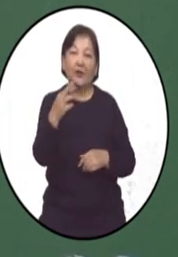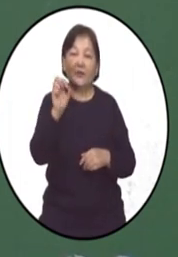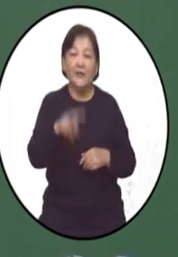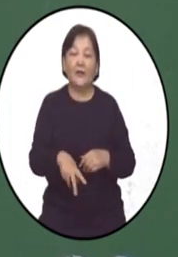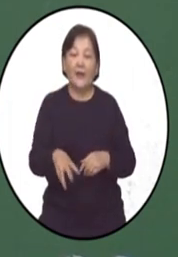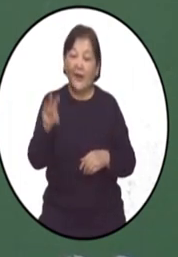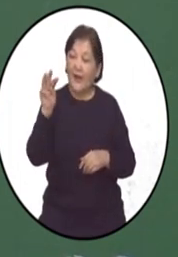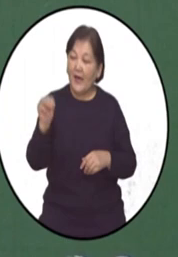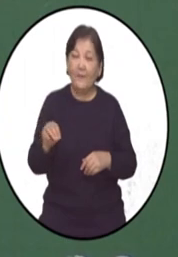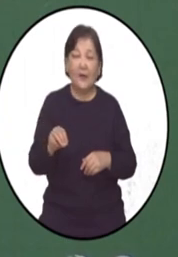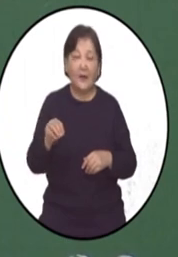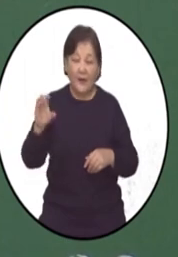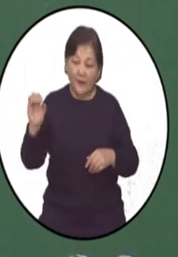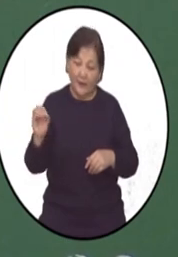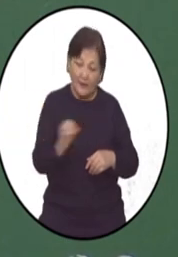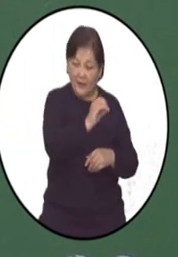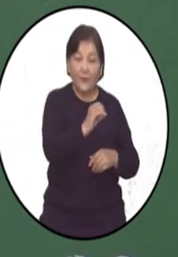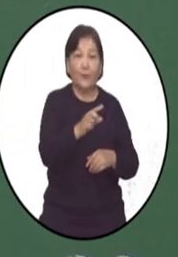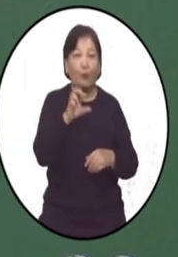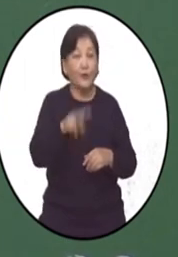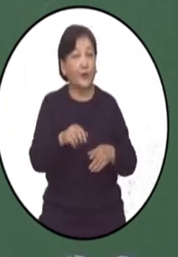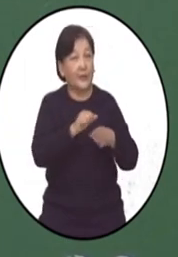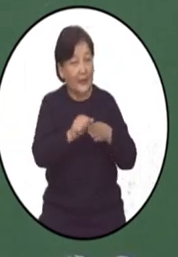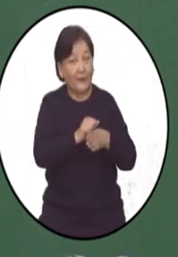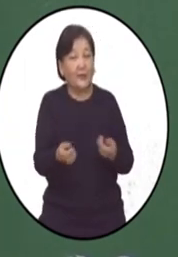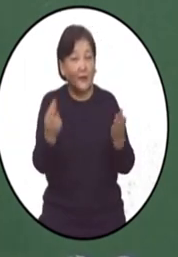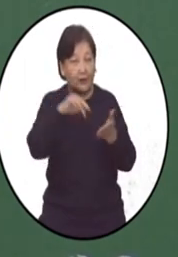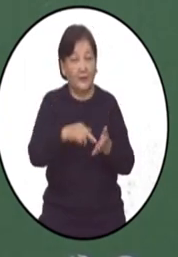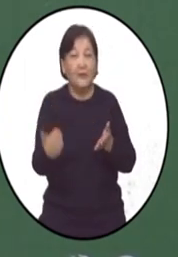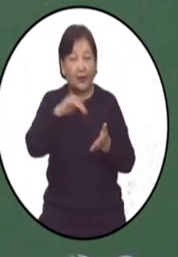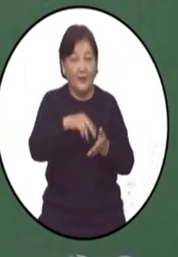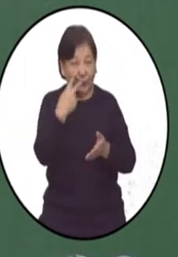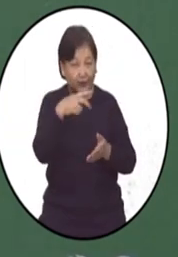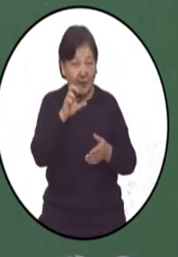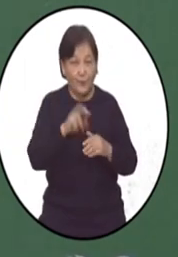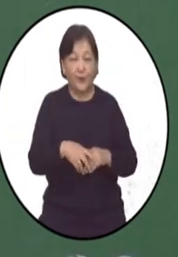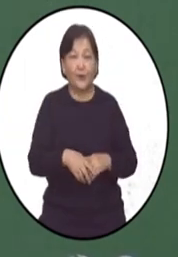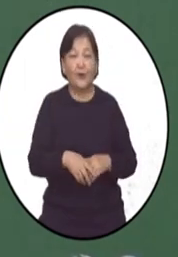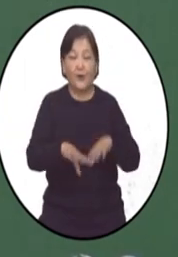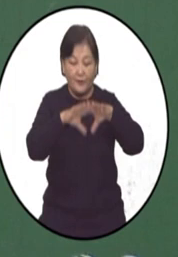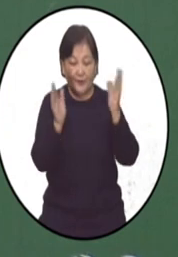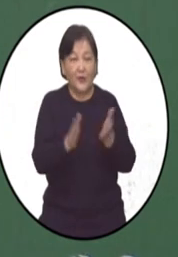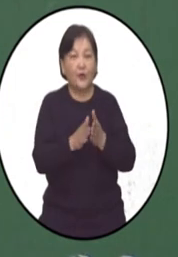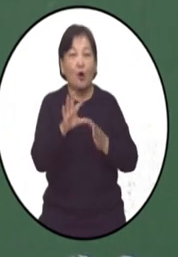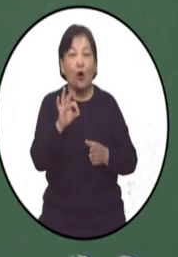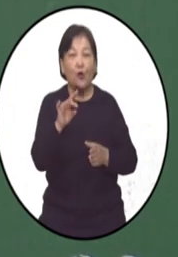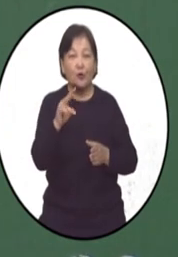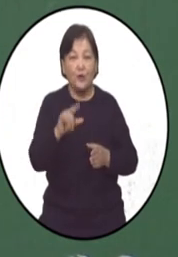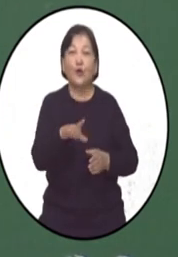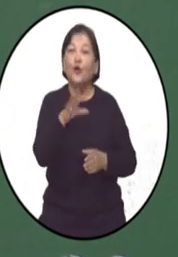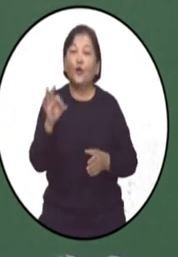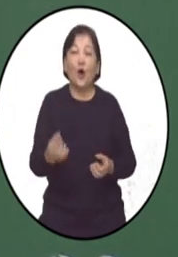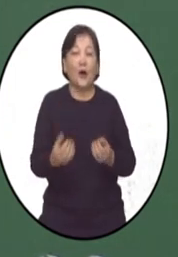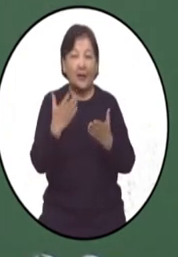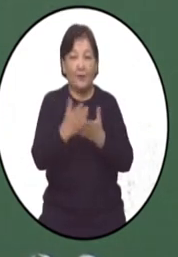M-ийг тэг болтол давтчих юм бол энийгээ давтах үйлдэлээр гүйцэтгэх юм бол нийт оронгийн тоо гараад ирнэ гэсэн үг. Тэгэхээр энэ үйлдэл